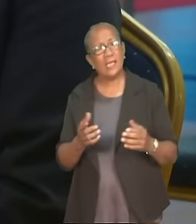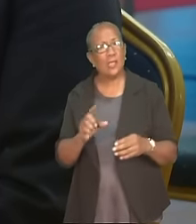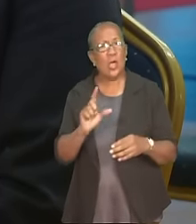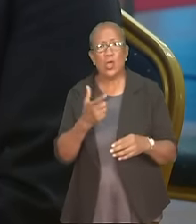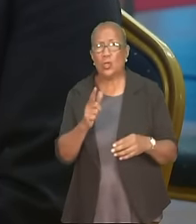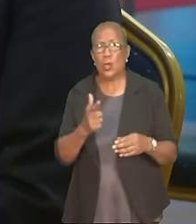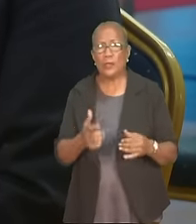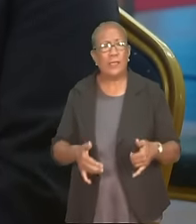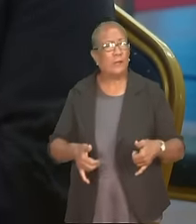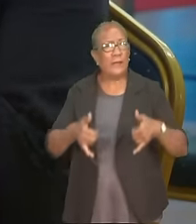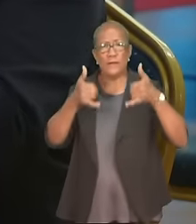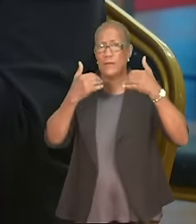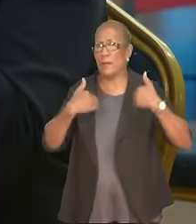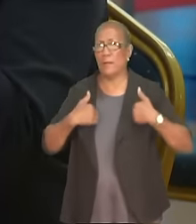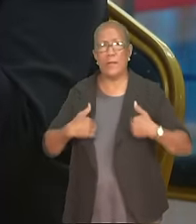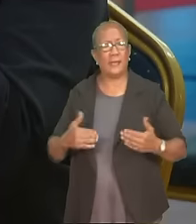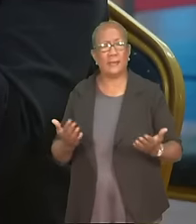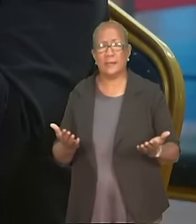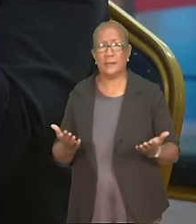bij velen